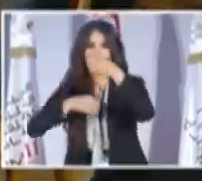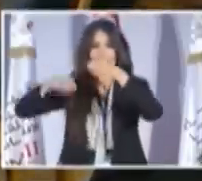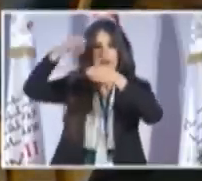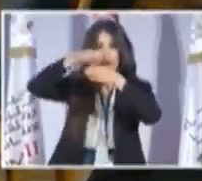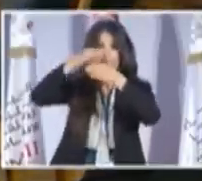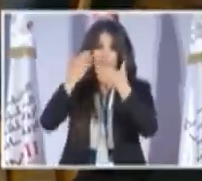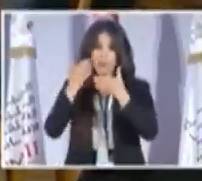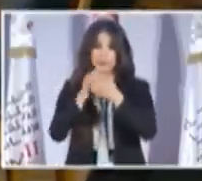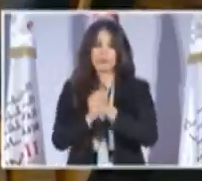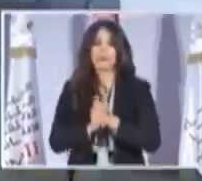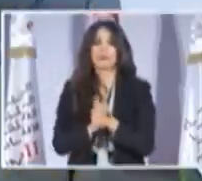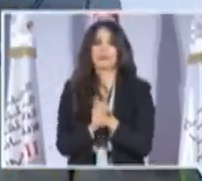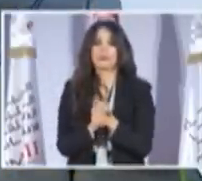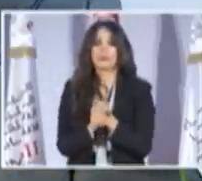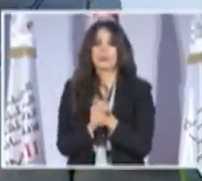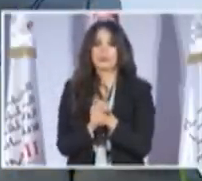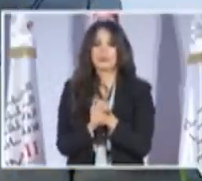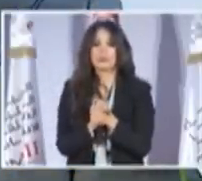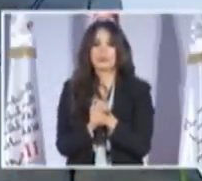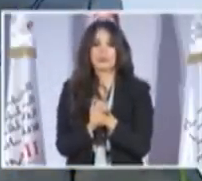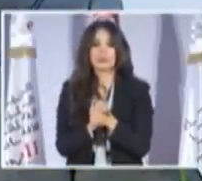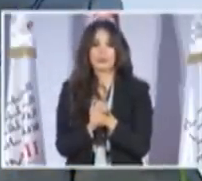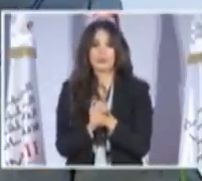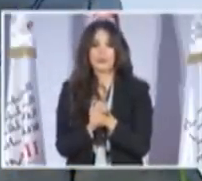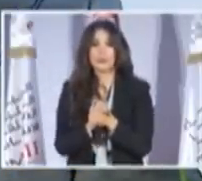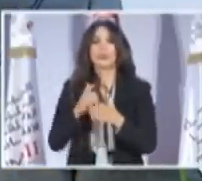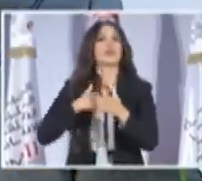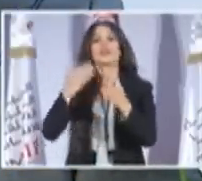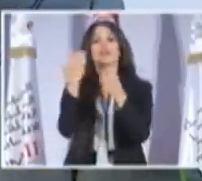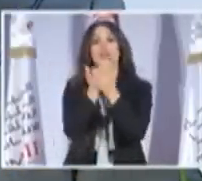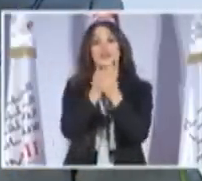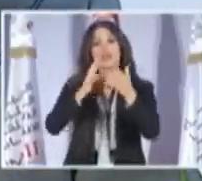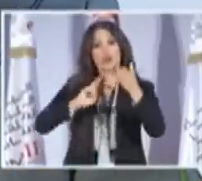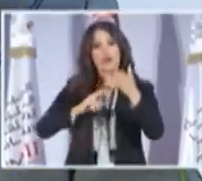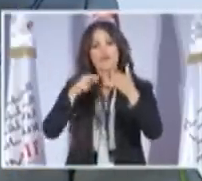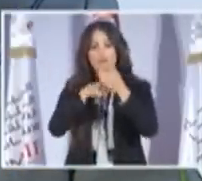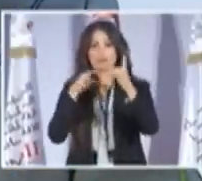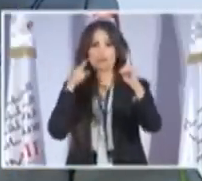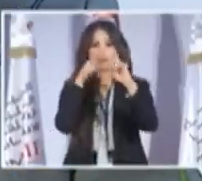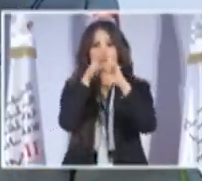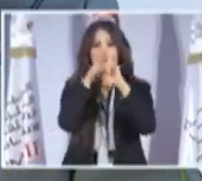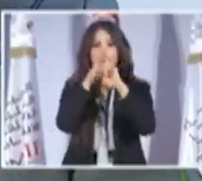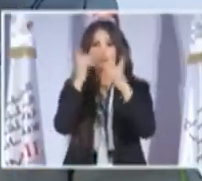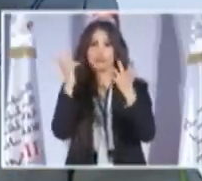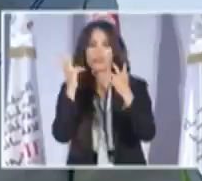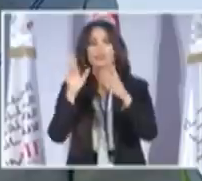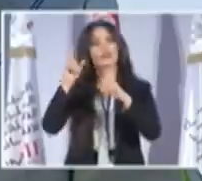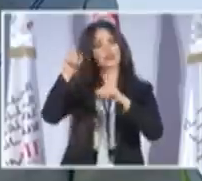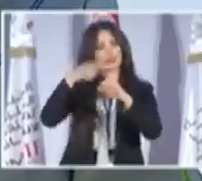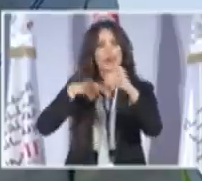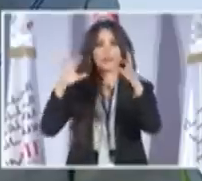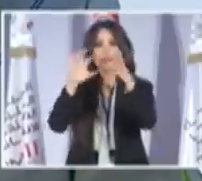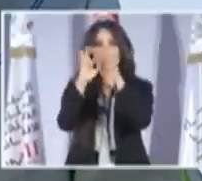هذا ما عنديش انا بدي اعلق على التقرير لا يكف الناحيه لكن في علاقه